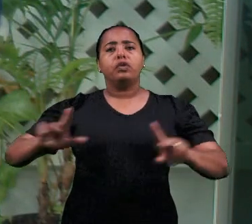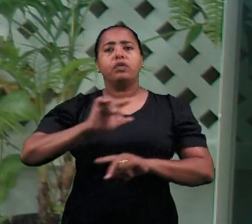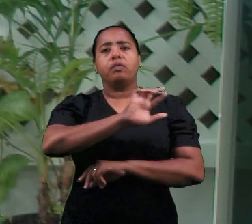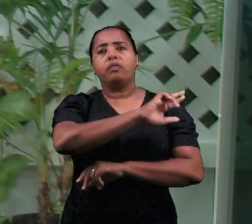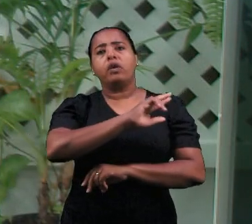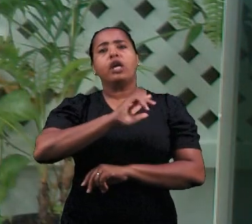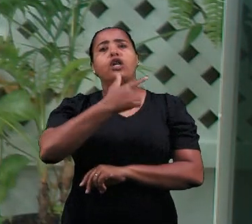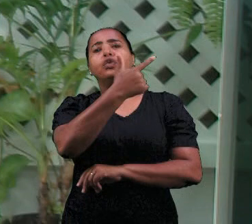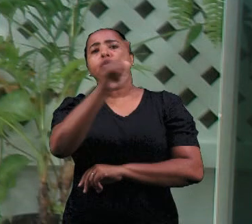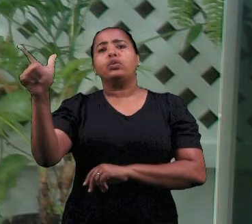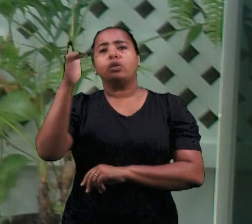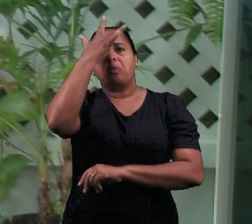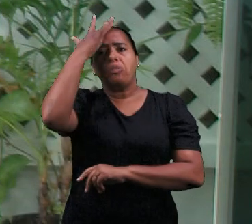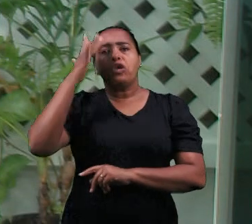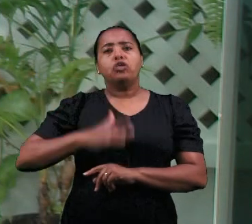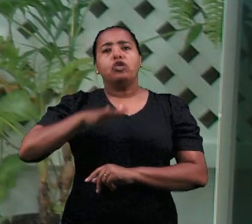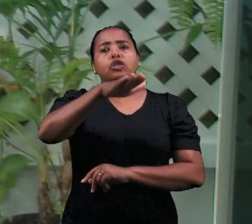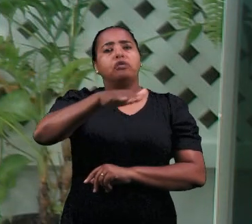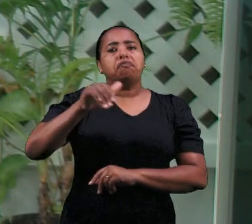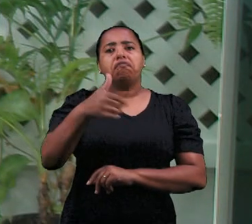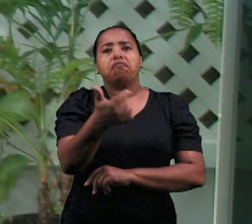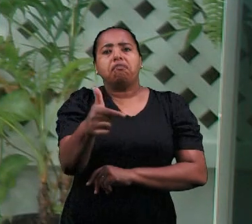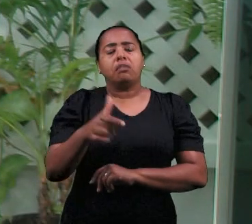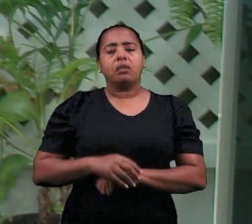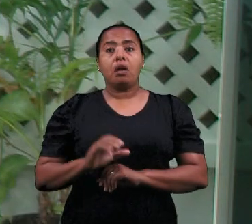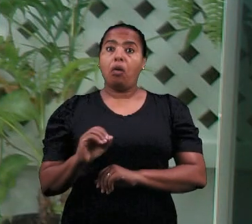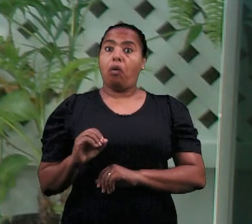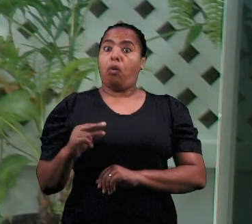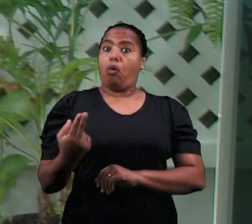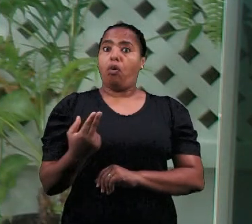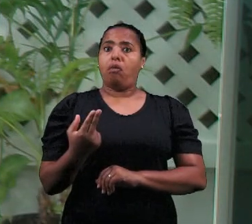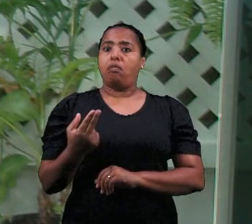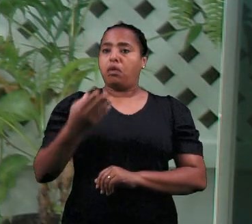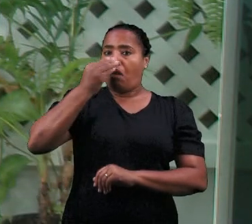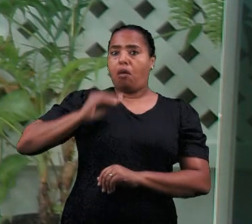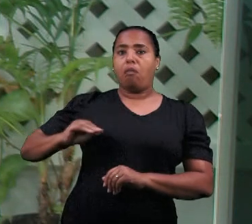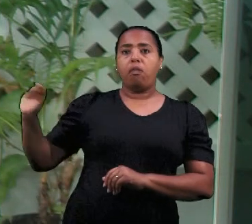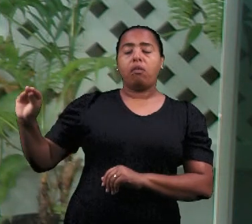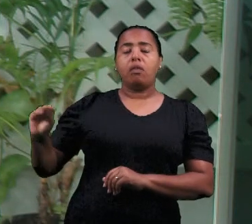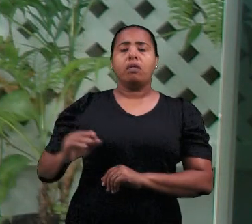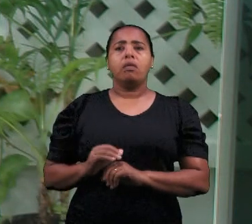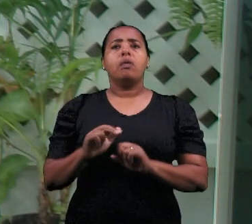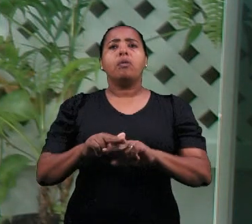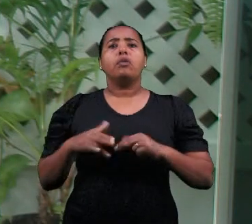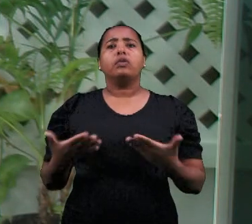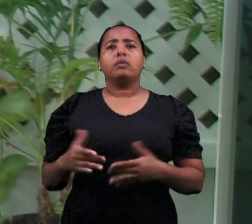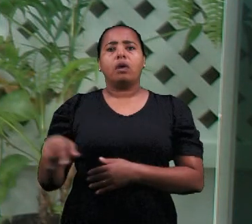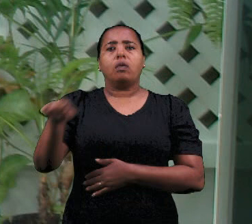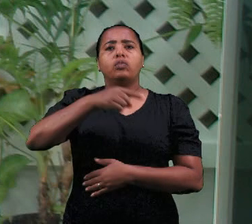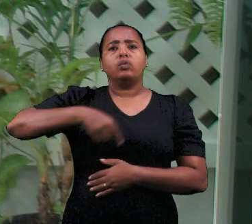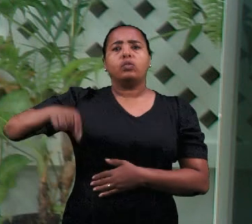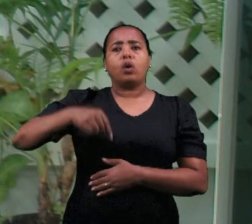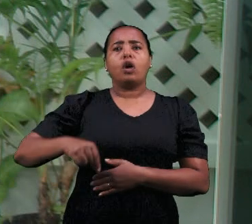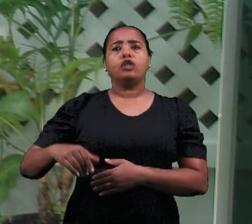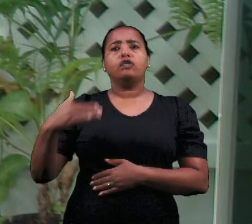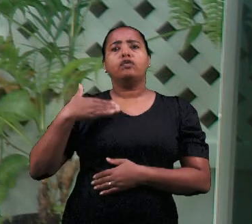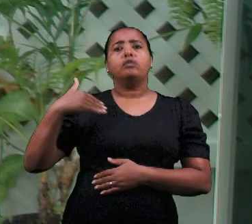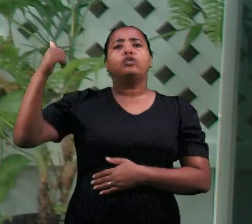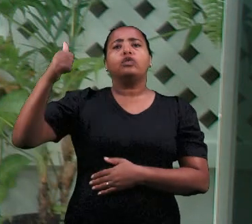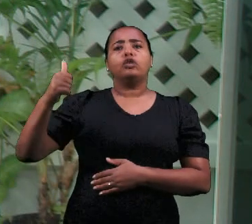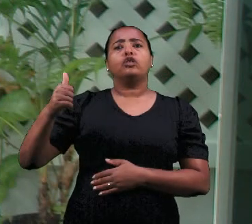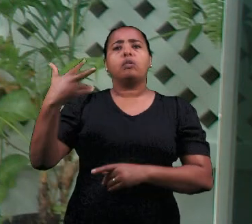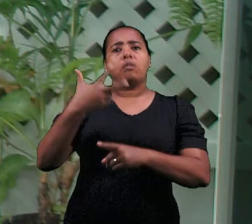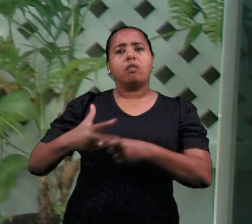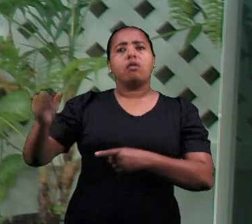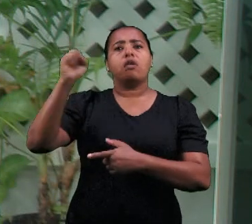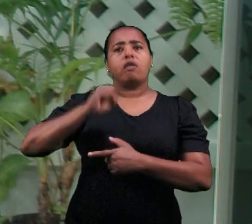pour lequel nous avons été appelés exige que nos positions soient différentes d'autres qui n'ont pas été appelés ou qui ne veulent